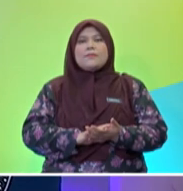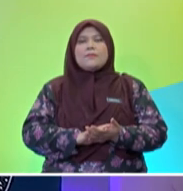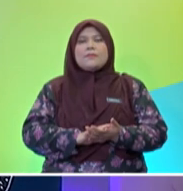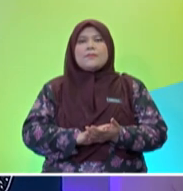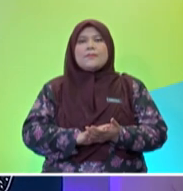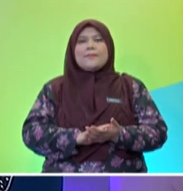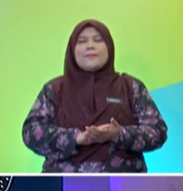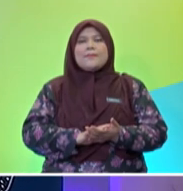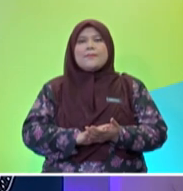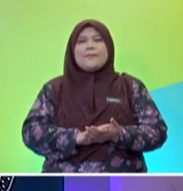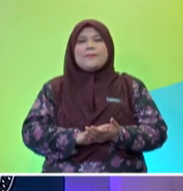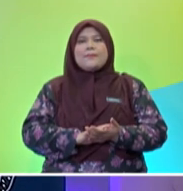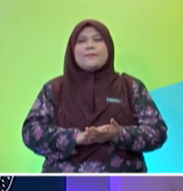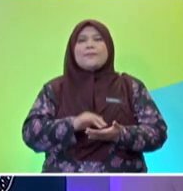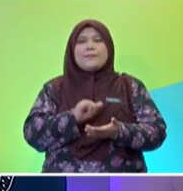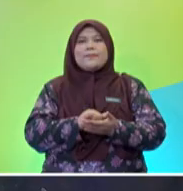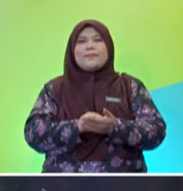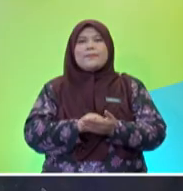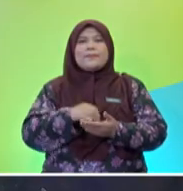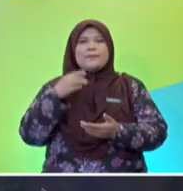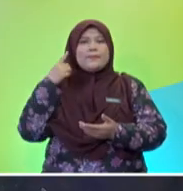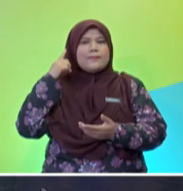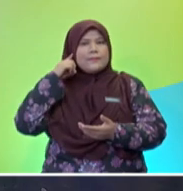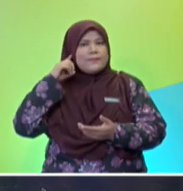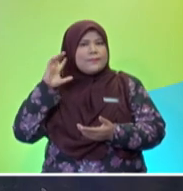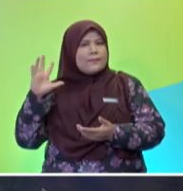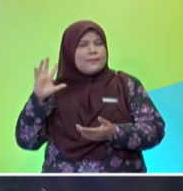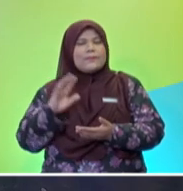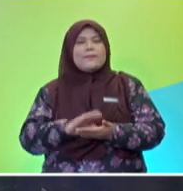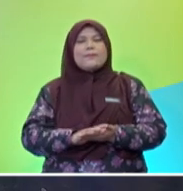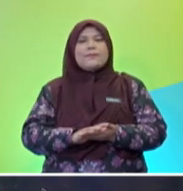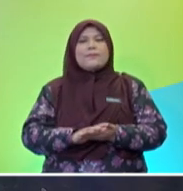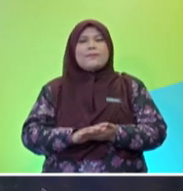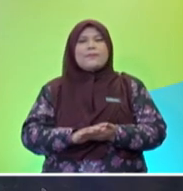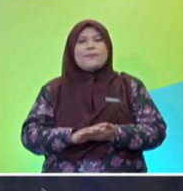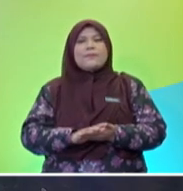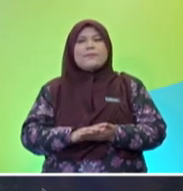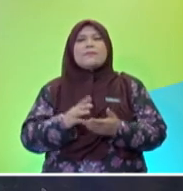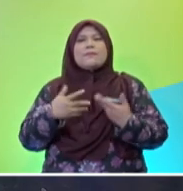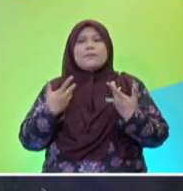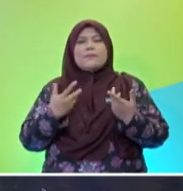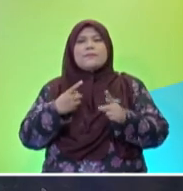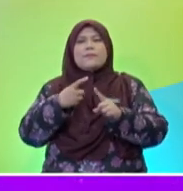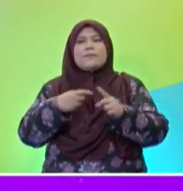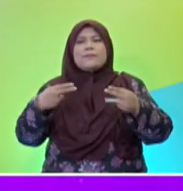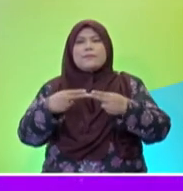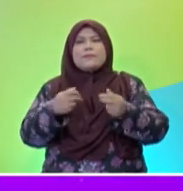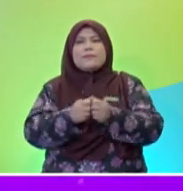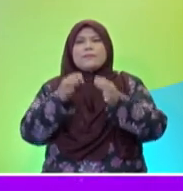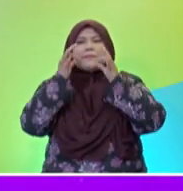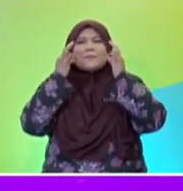itu tentang bunyi si gue itu definisi bunyi dan kaitan dengan kucing tadi itu bunyi